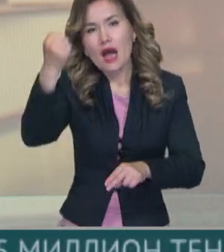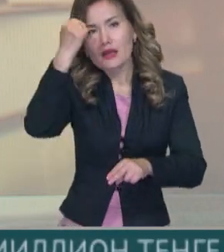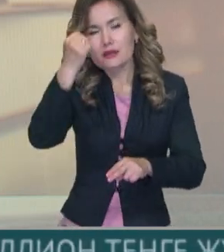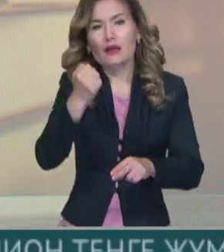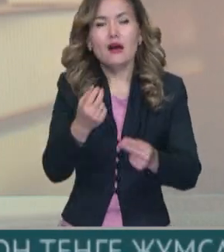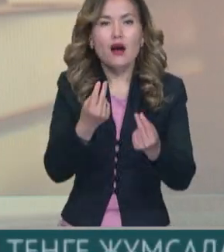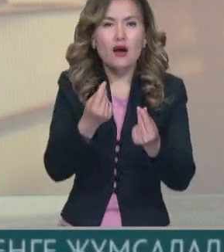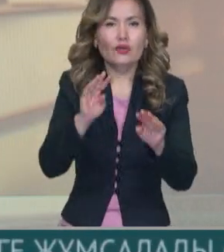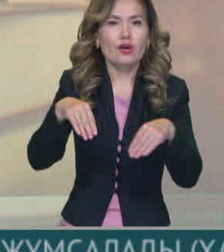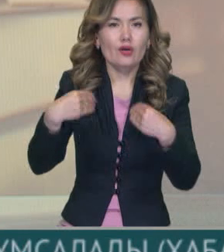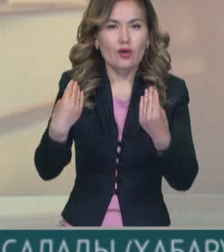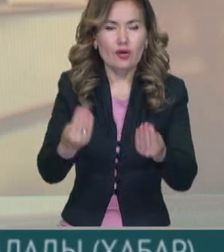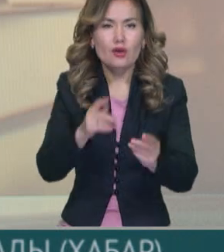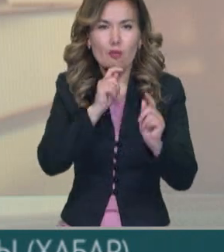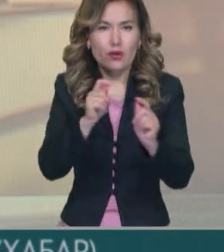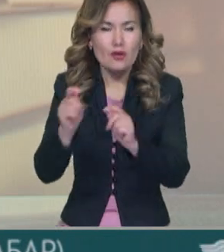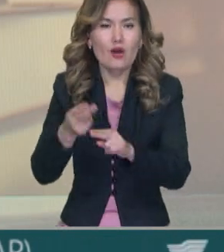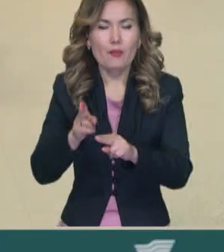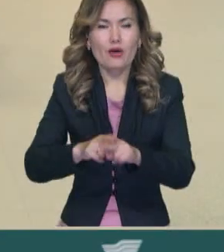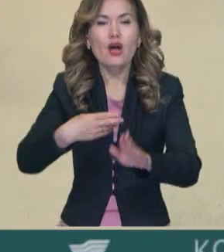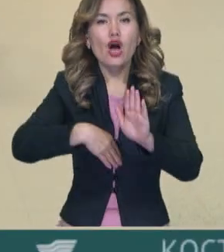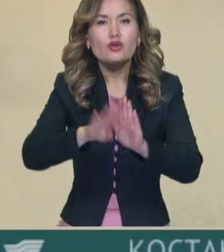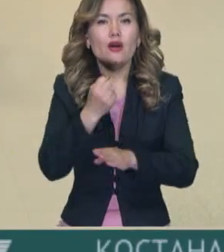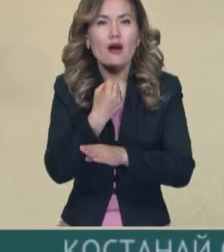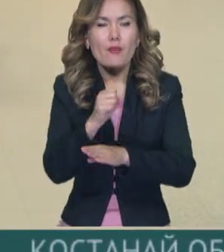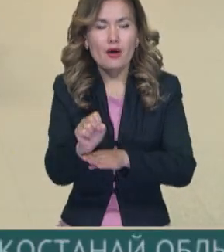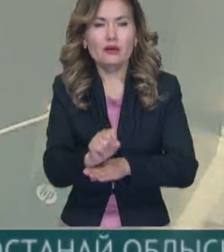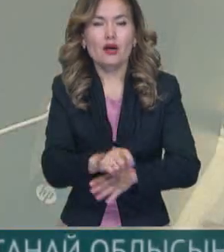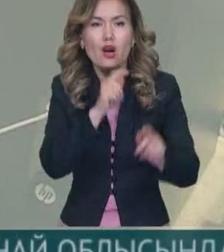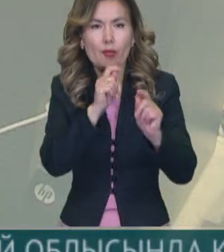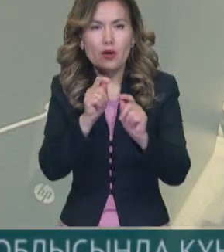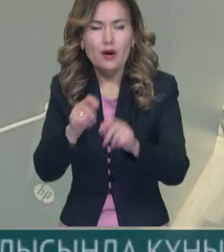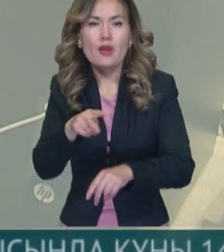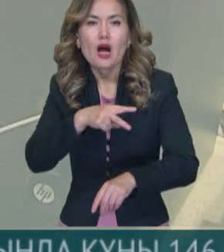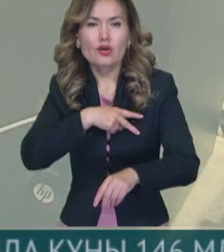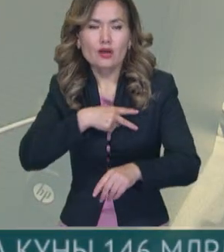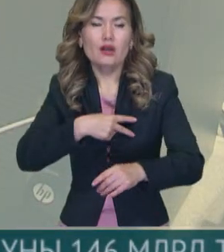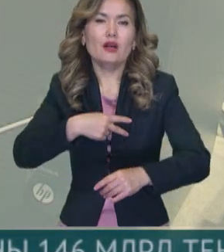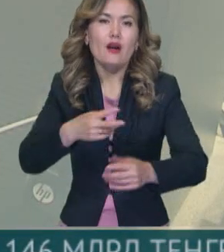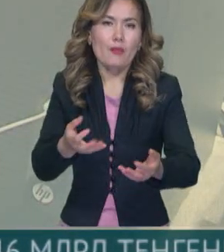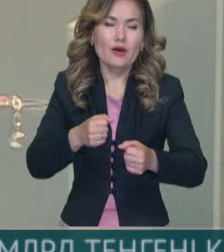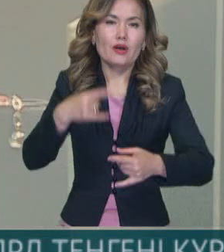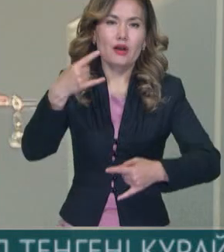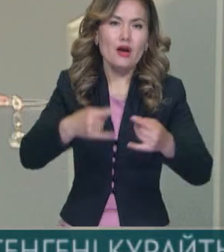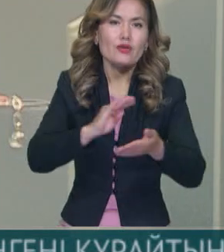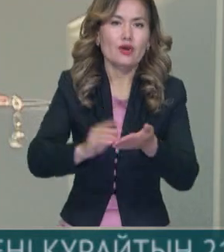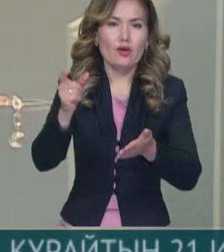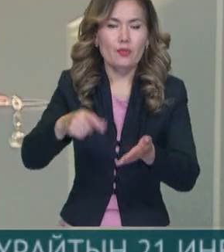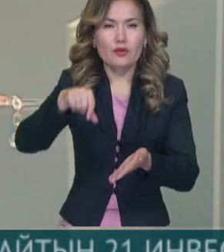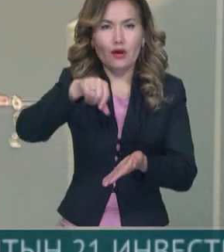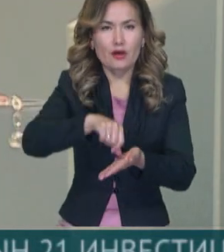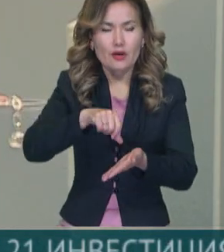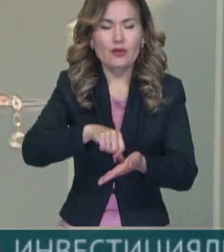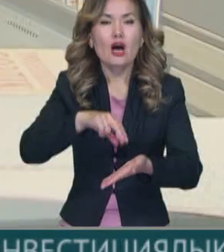ақшалай жүлдеге ие болады. Үздіктерді марапаттау рәсіміне танымал журналистер, тележүргізушілер, эстрада мен шоу-бизнес жұлдыздары қатысады